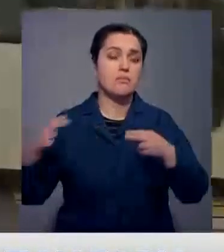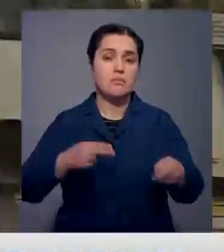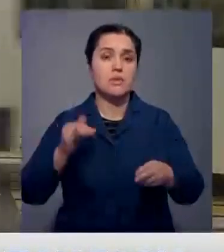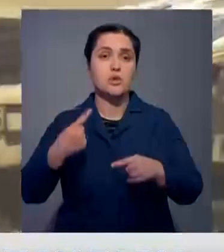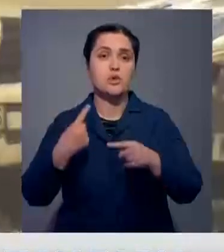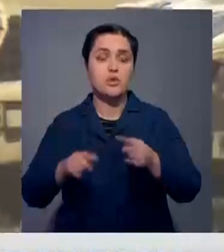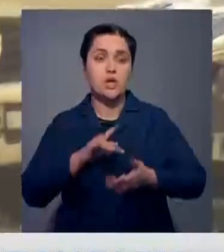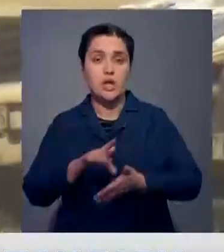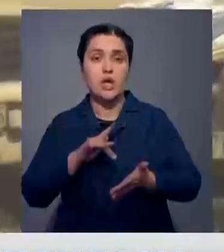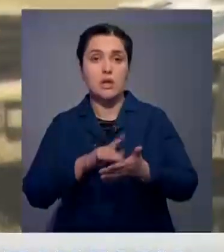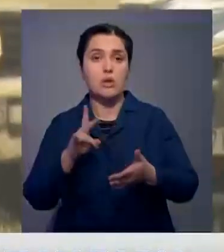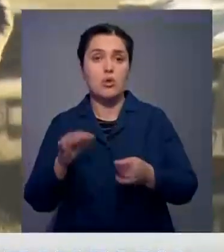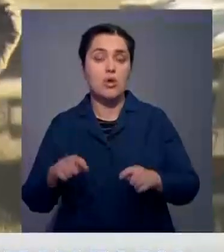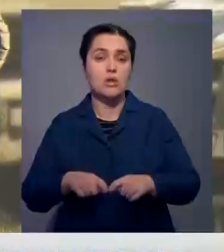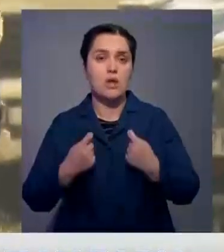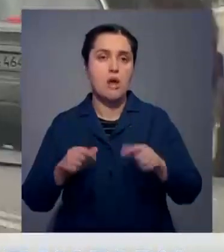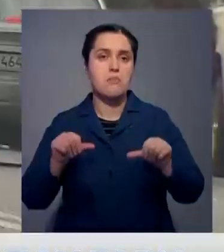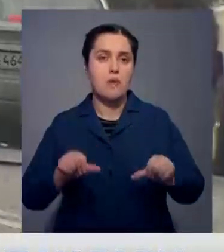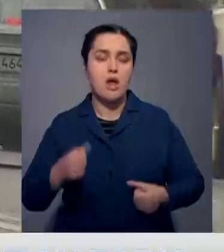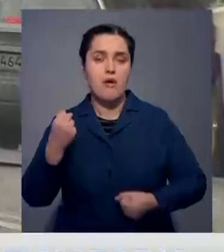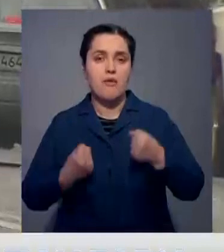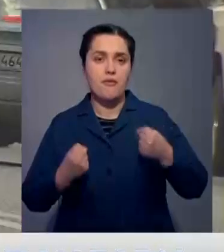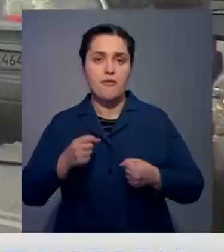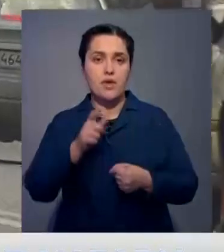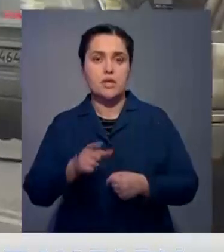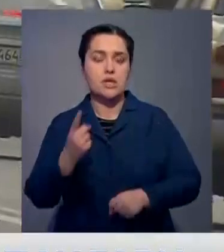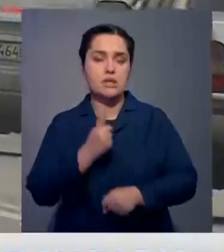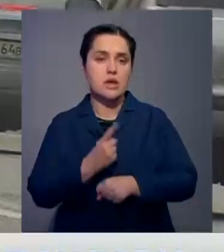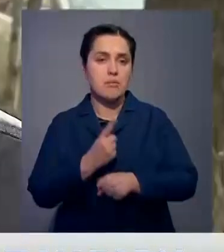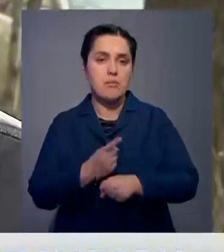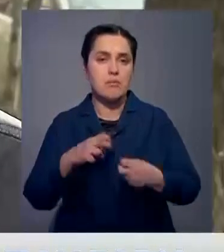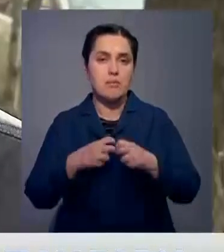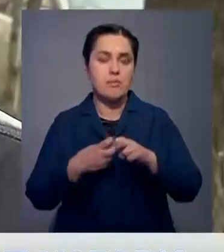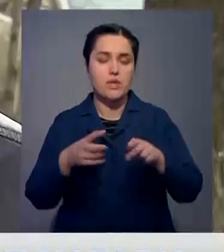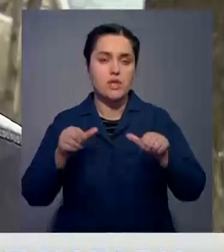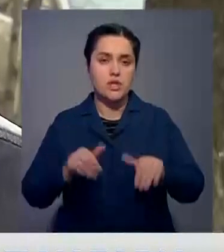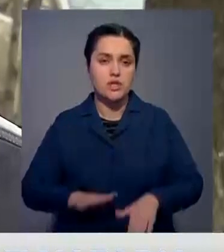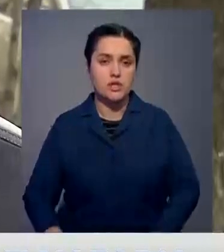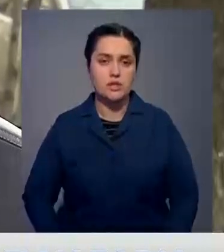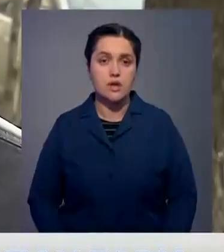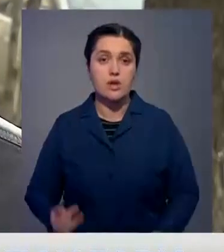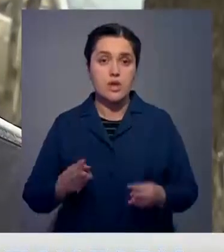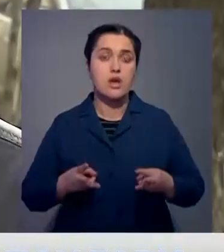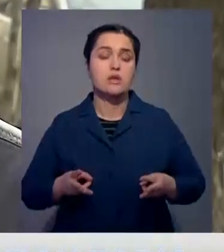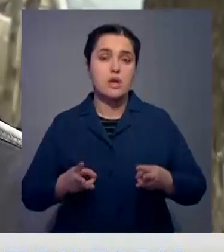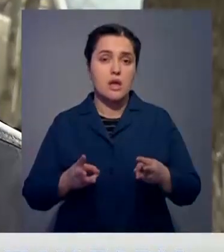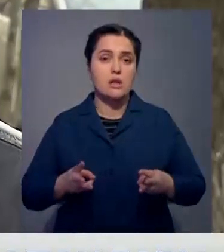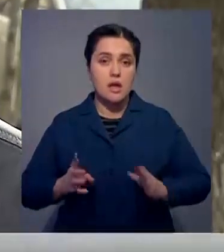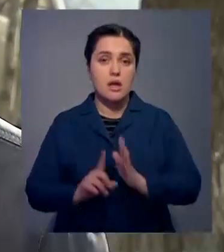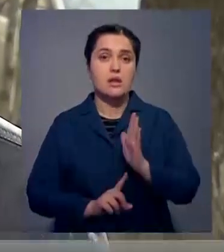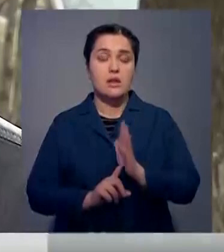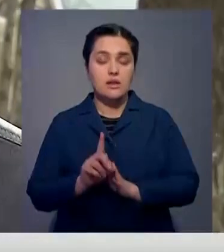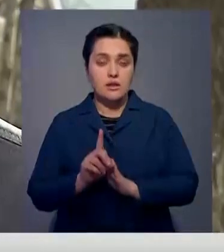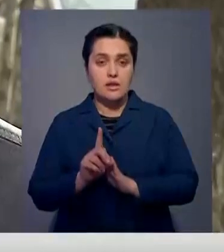других регионов. Но это нарушение прав водителей, и проблему запретом не решить. Сейчас отопительный сезон начался. В